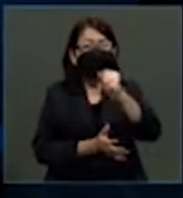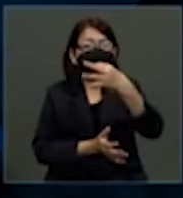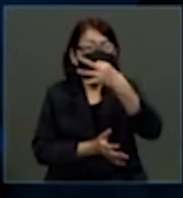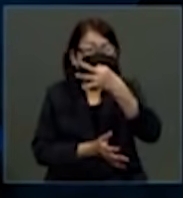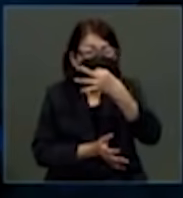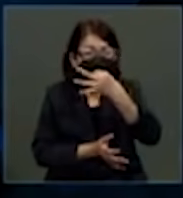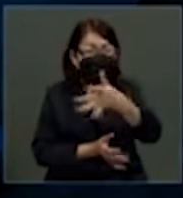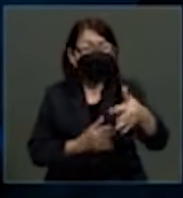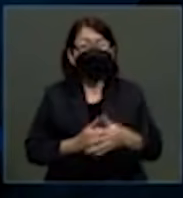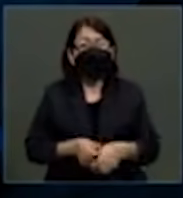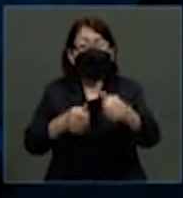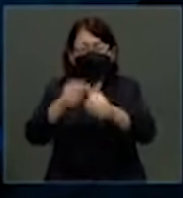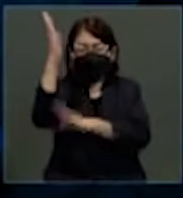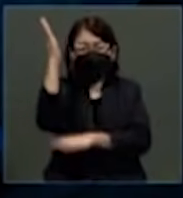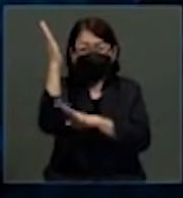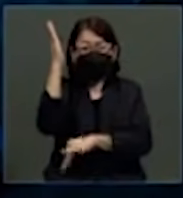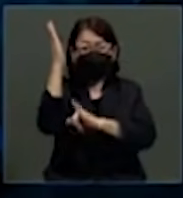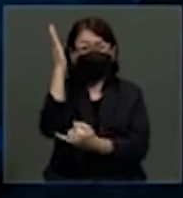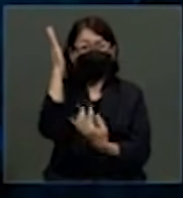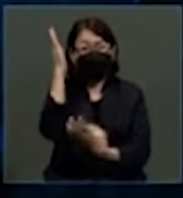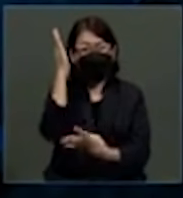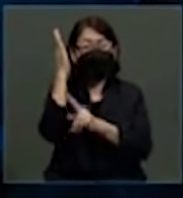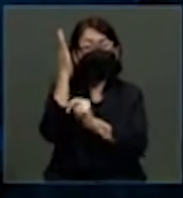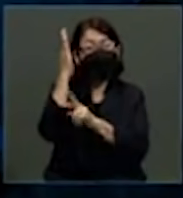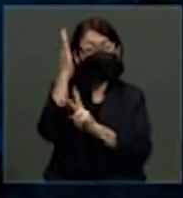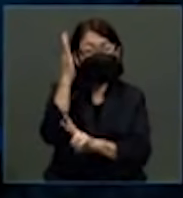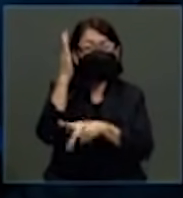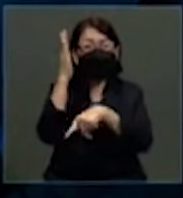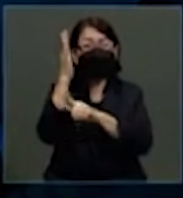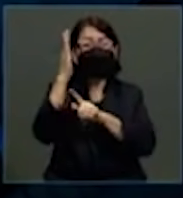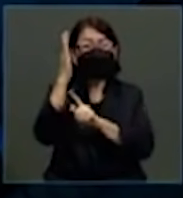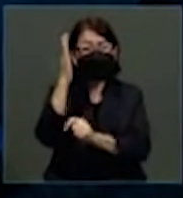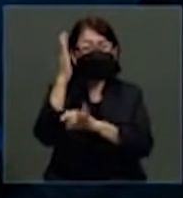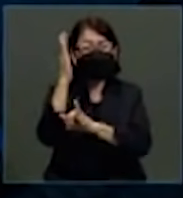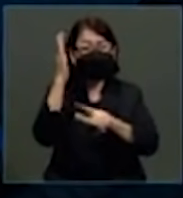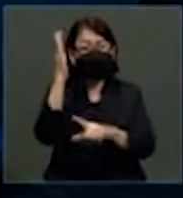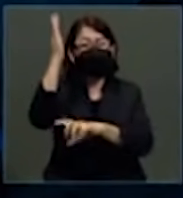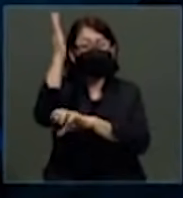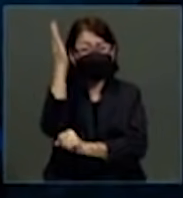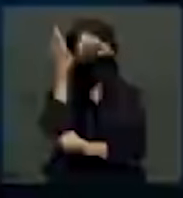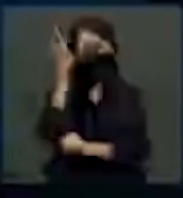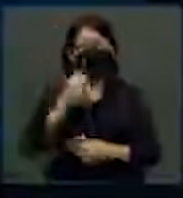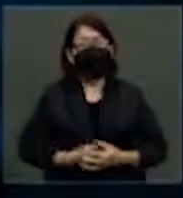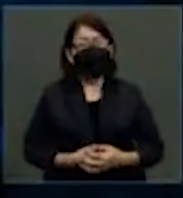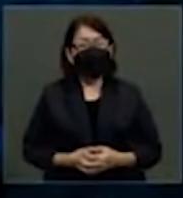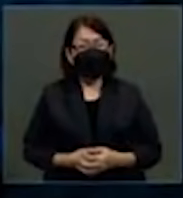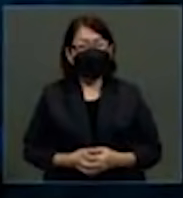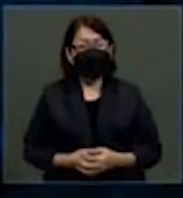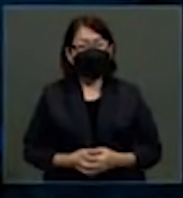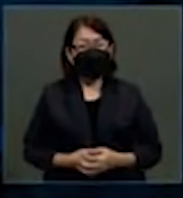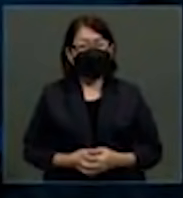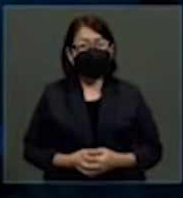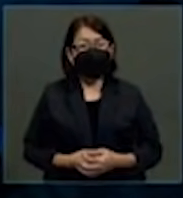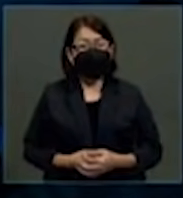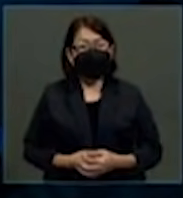ครปฐมนนทบุรีปทุมธานีและสมุทรปราการนะครับสมุทรสาครนะครับและพื้นจังหวัดช